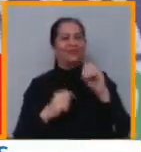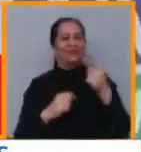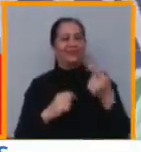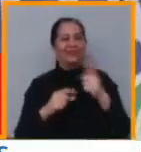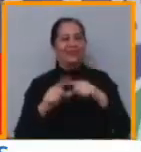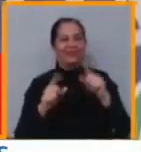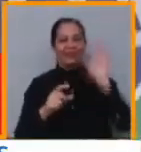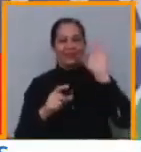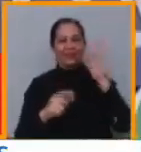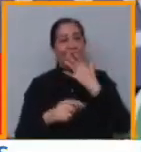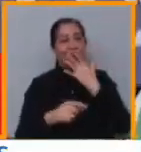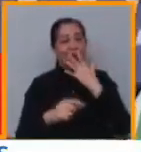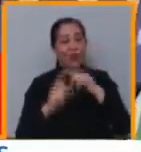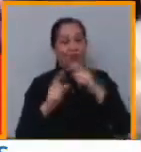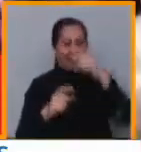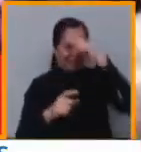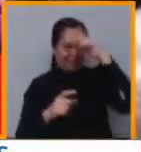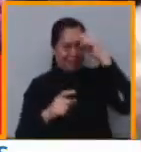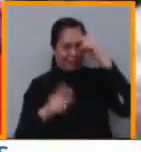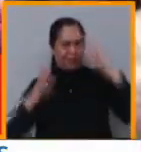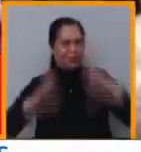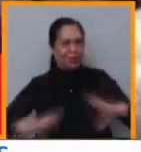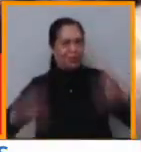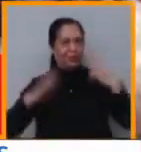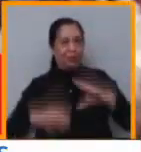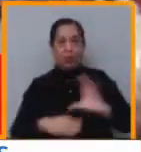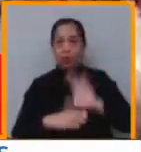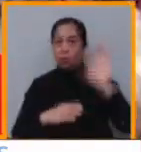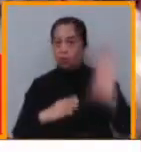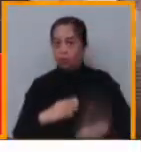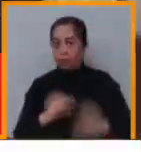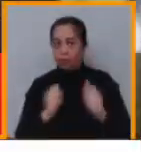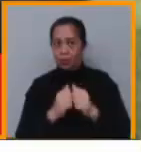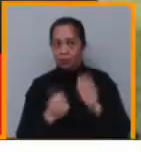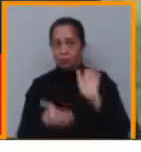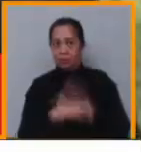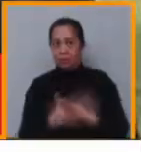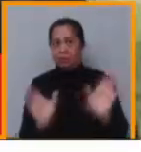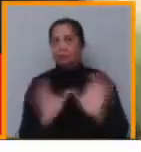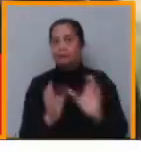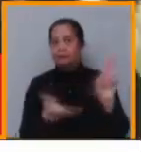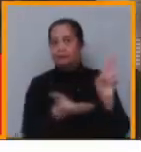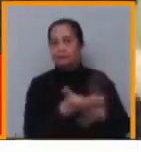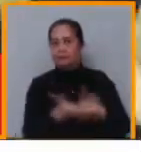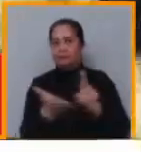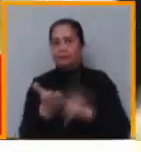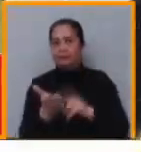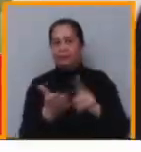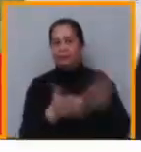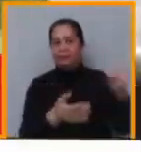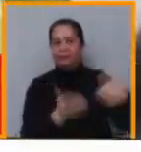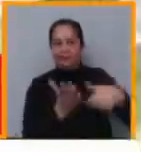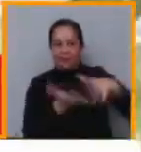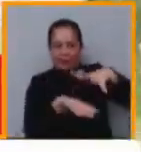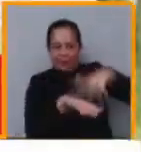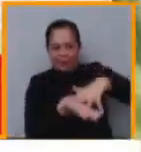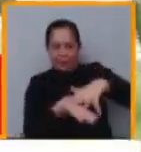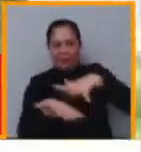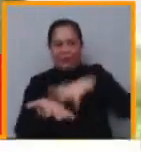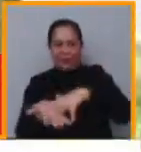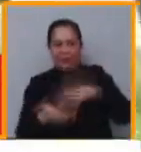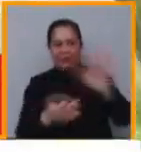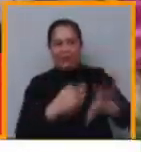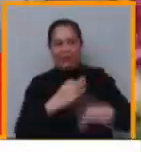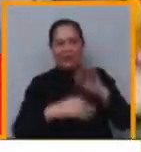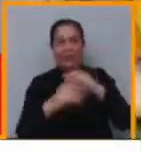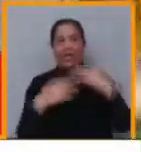summer costumes ang suot. Complete with marriage certificate pa na pirmado ng mga paw print ang seremonya. At syempre may group picture din